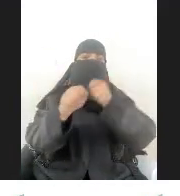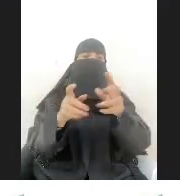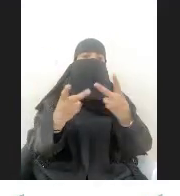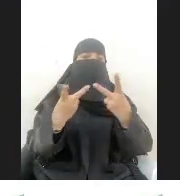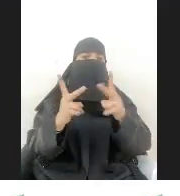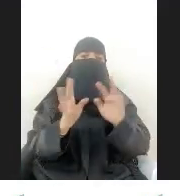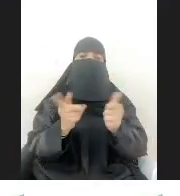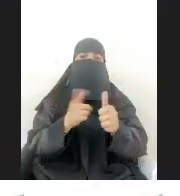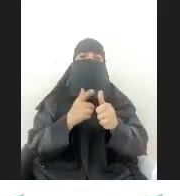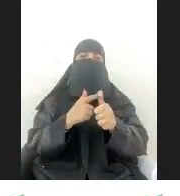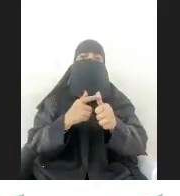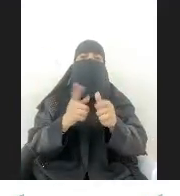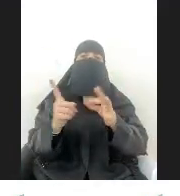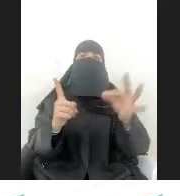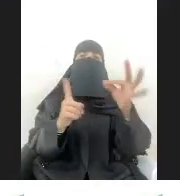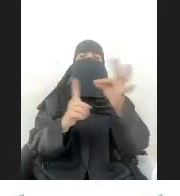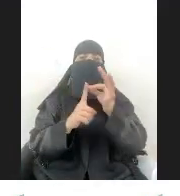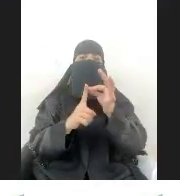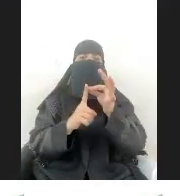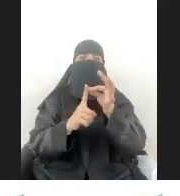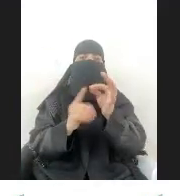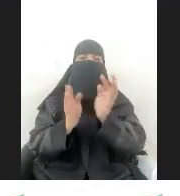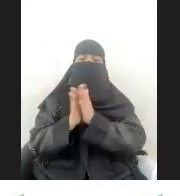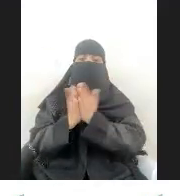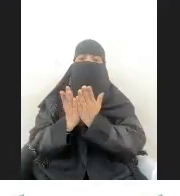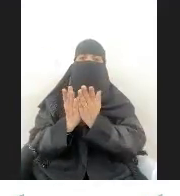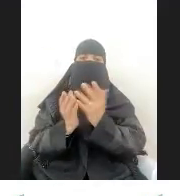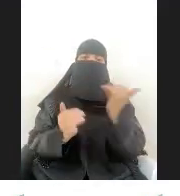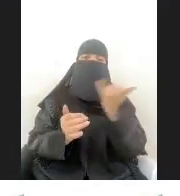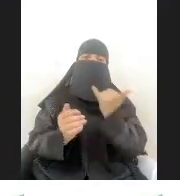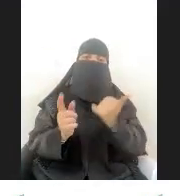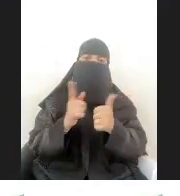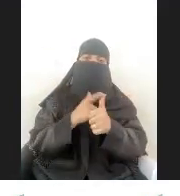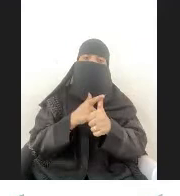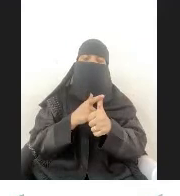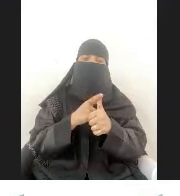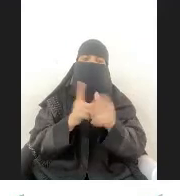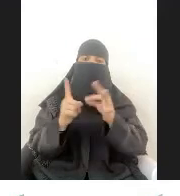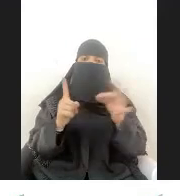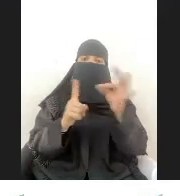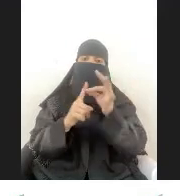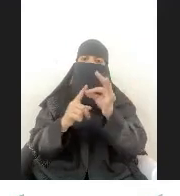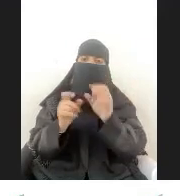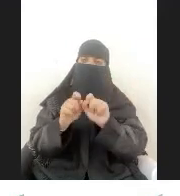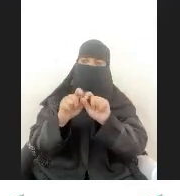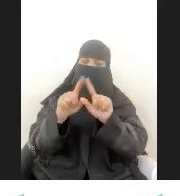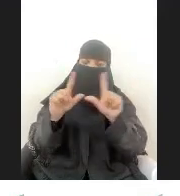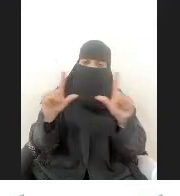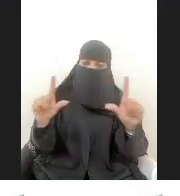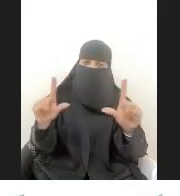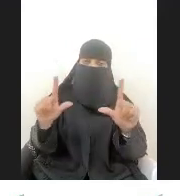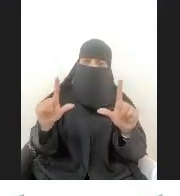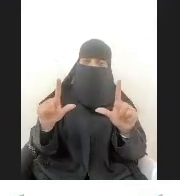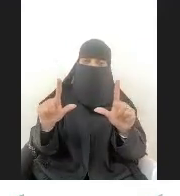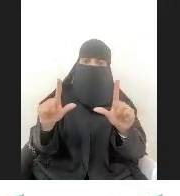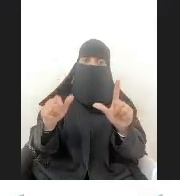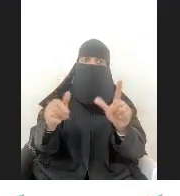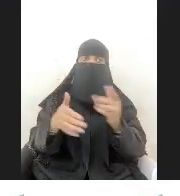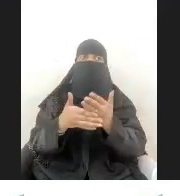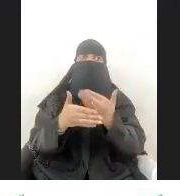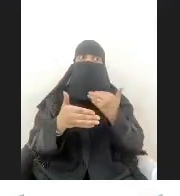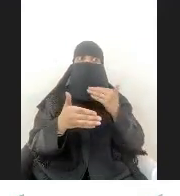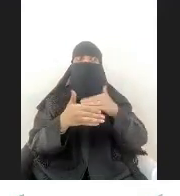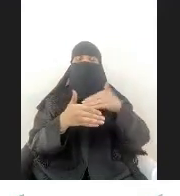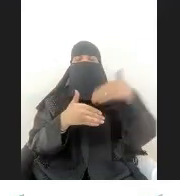المادة، وهذا اللي دكتور علي تكلم عنه من قبل شوية، بوضوح قبل الخروج بأنشطة